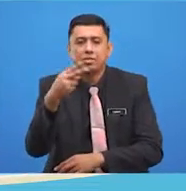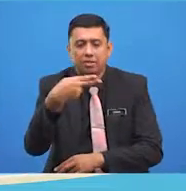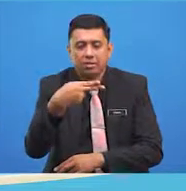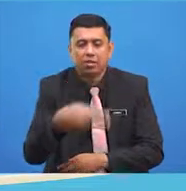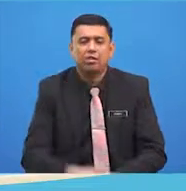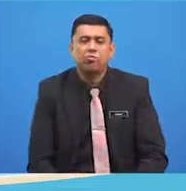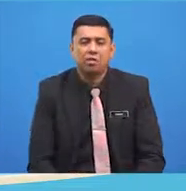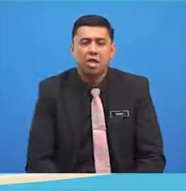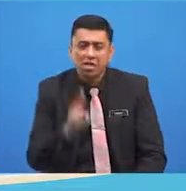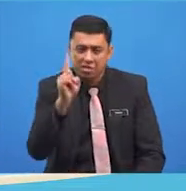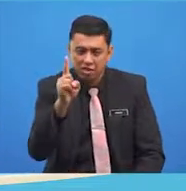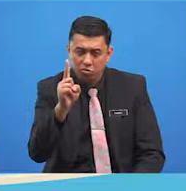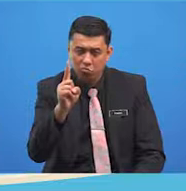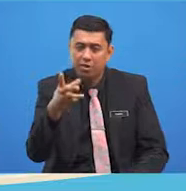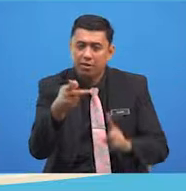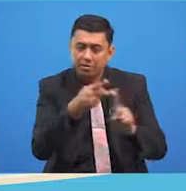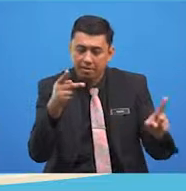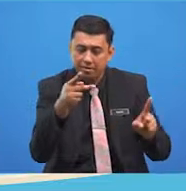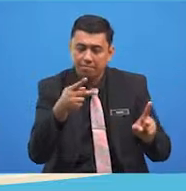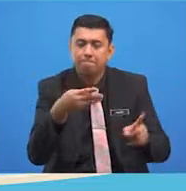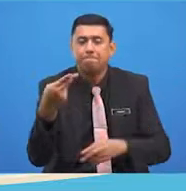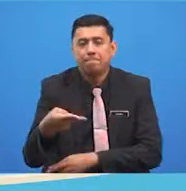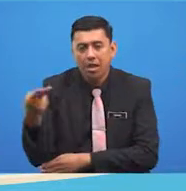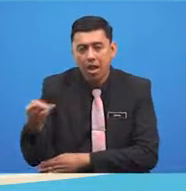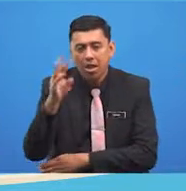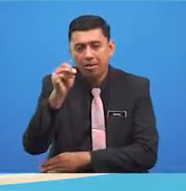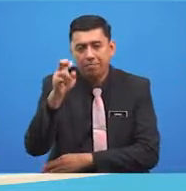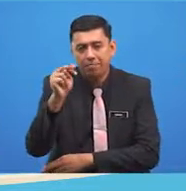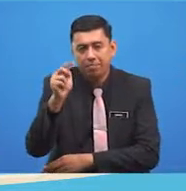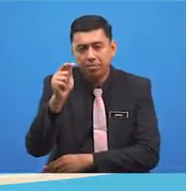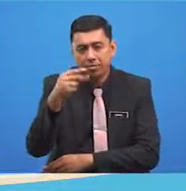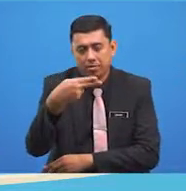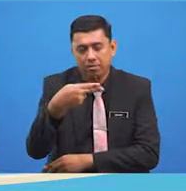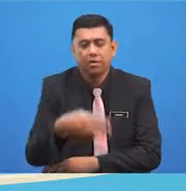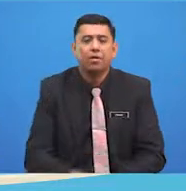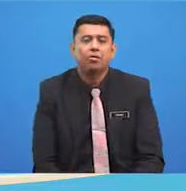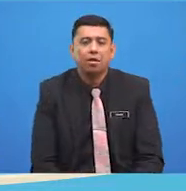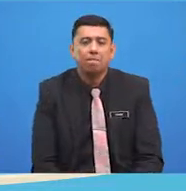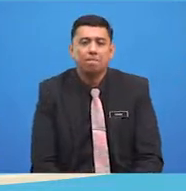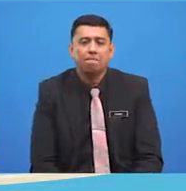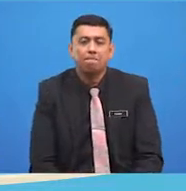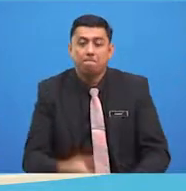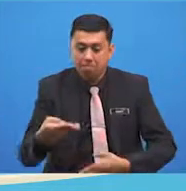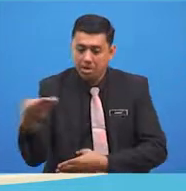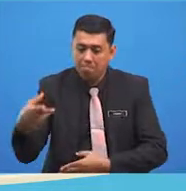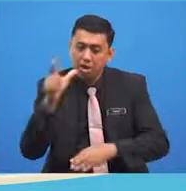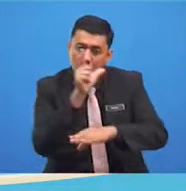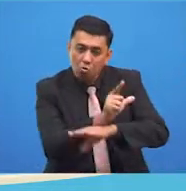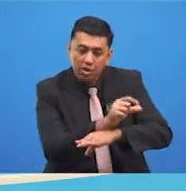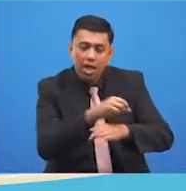merupakan salah satu daripada bahan mentah bagi menghasilkan keluli dan barangan logam seperti